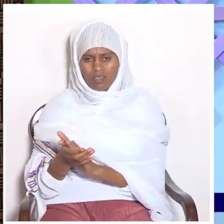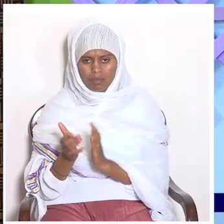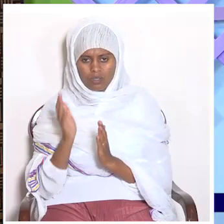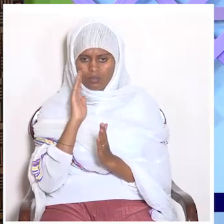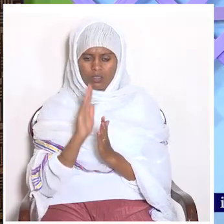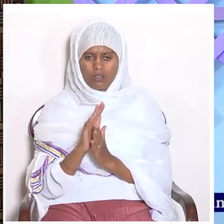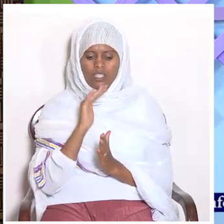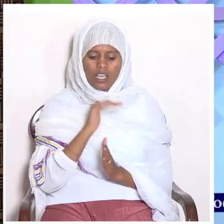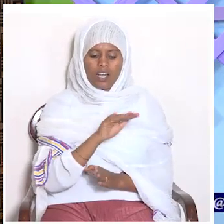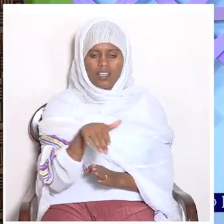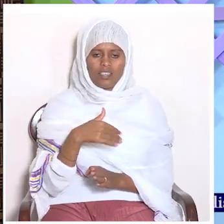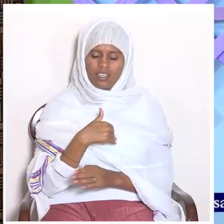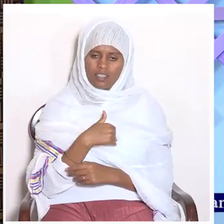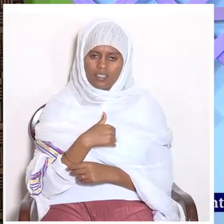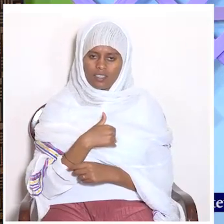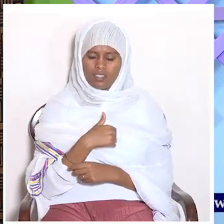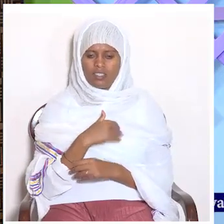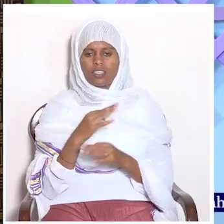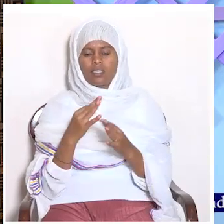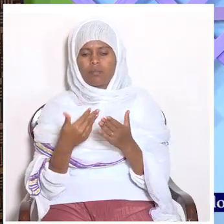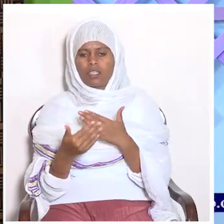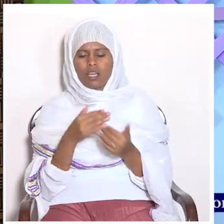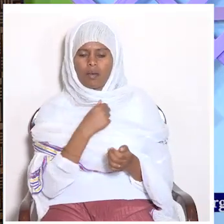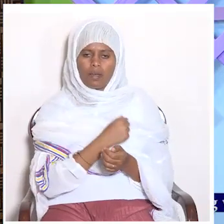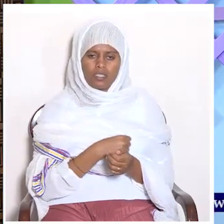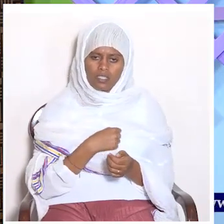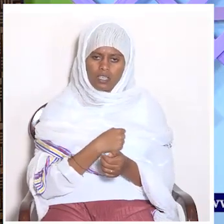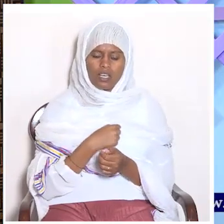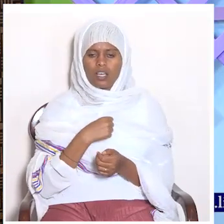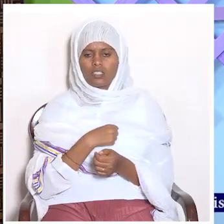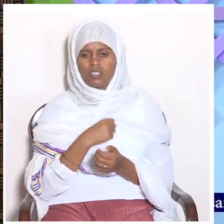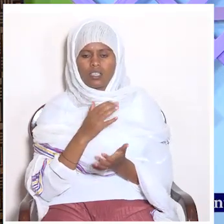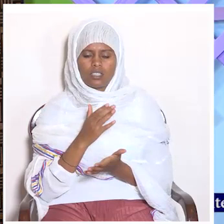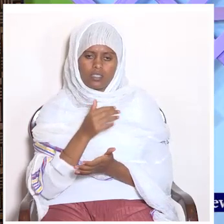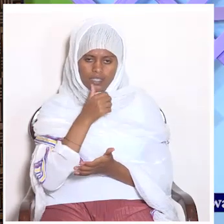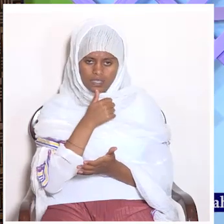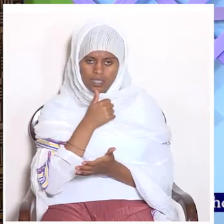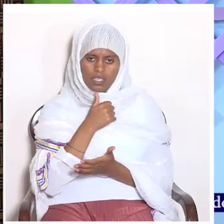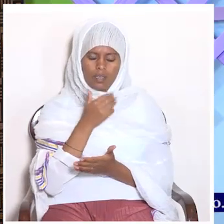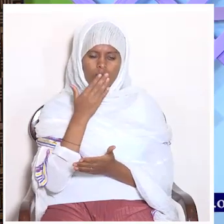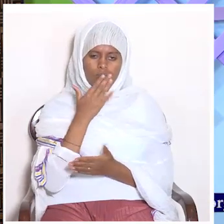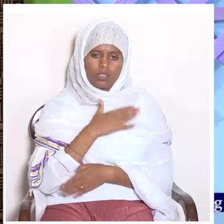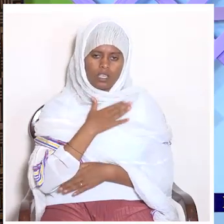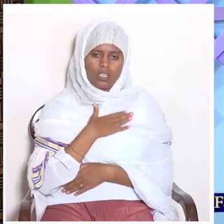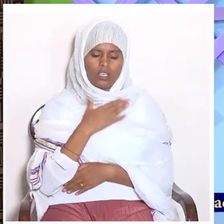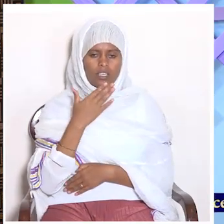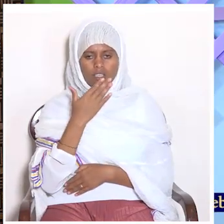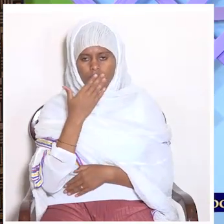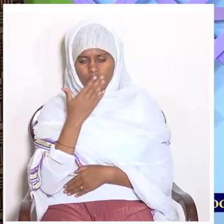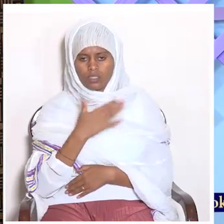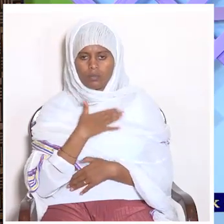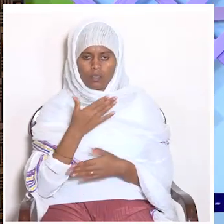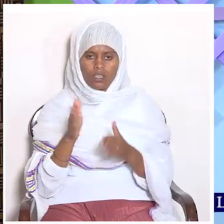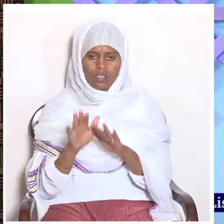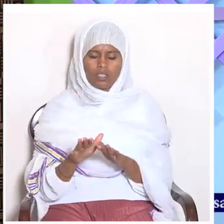ساتلهم كابكدت نعنا دك أن زخونا خدعة كمي أبغزي حزننا خطر رجاجة أبغزي